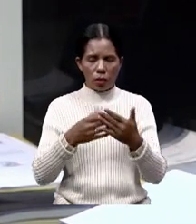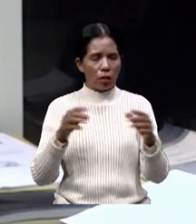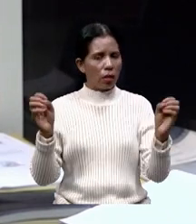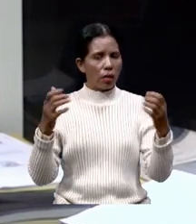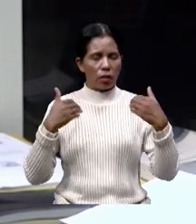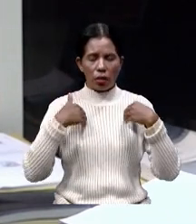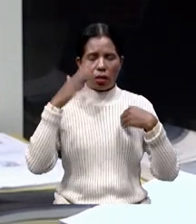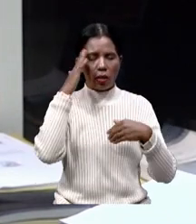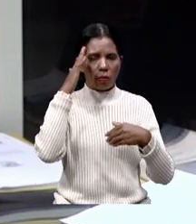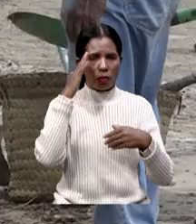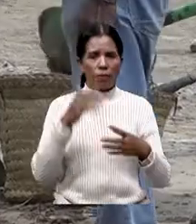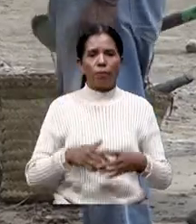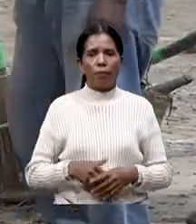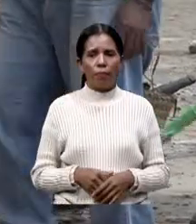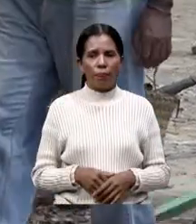Consciencia.